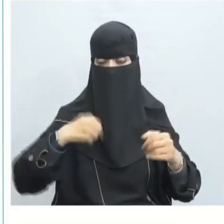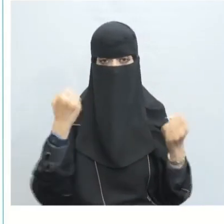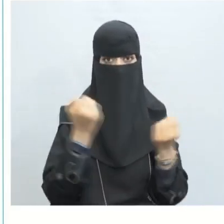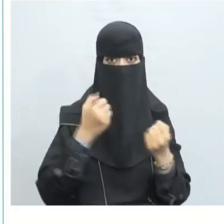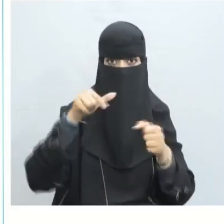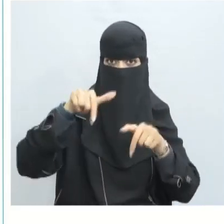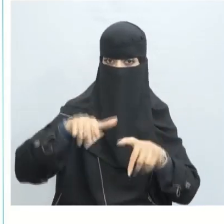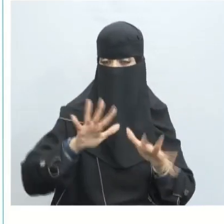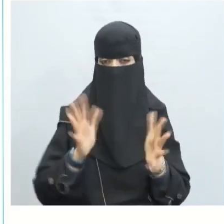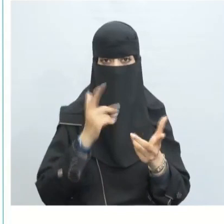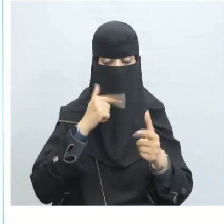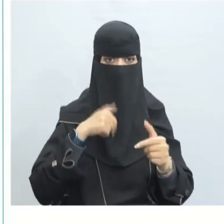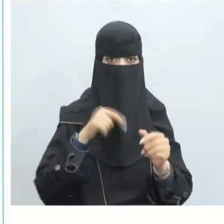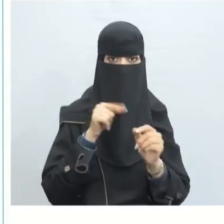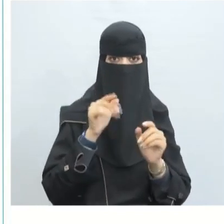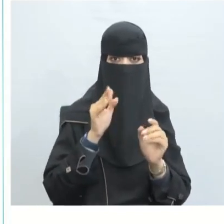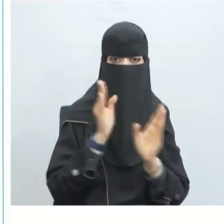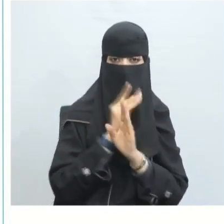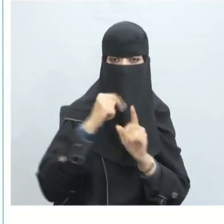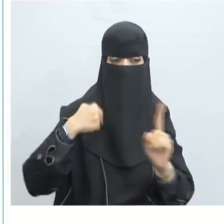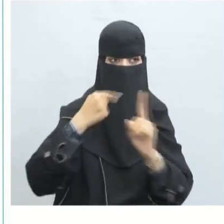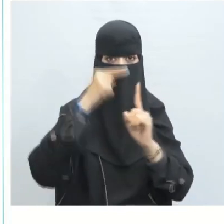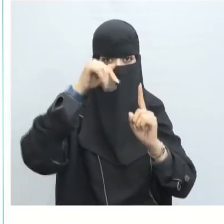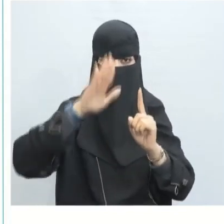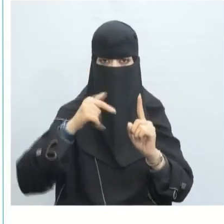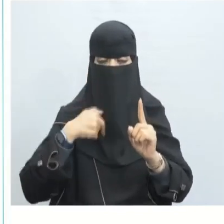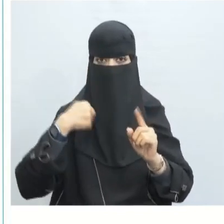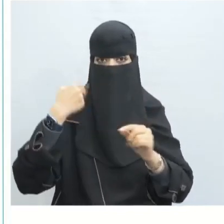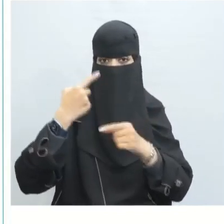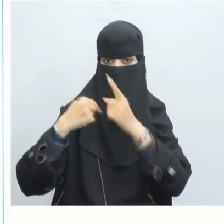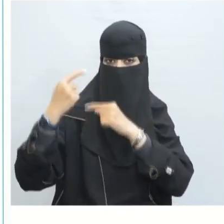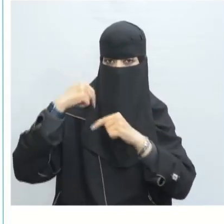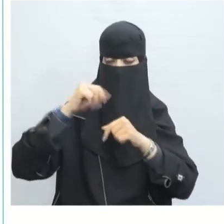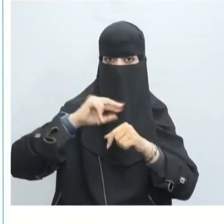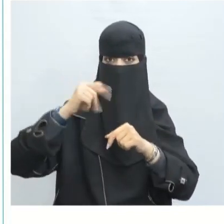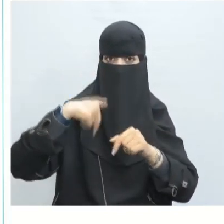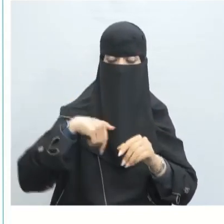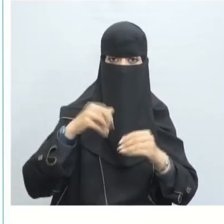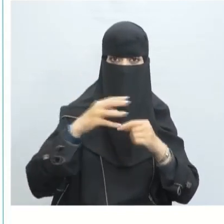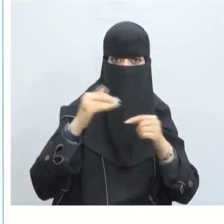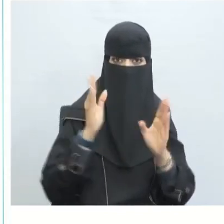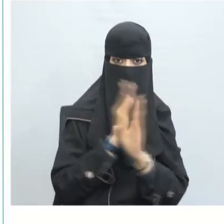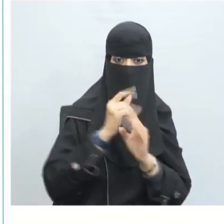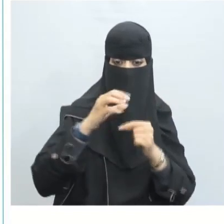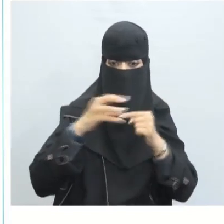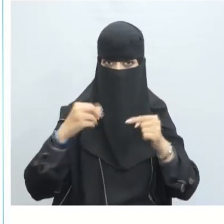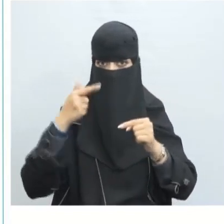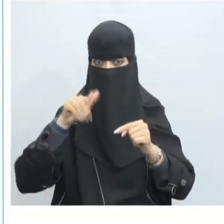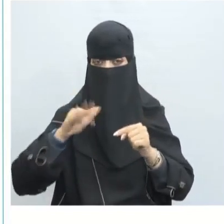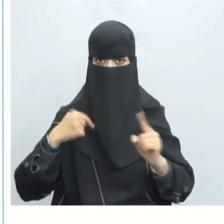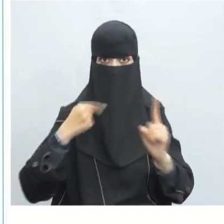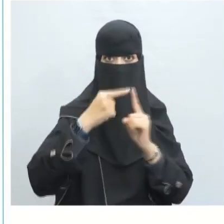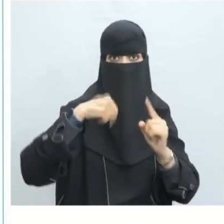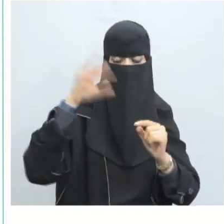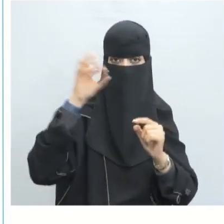الموجوده او ايا كان او مخالفه للاهداف او العادات او التقاليد وبالتالي تنعكس سلبا على الشركه قد تستهدف الشركه تسويق